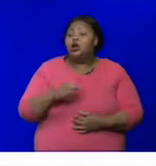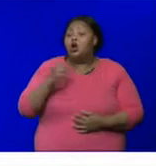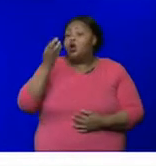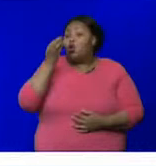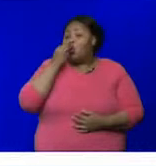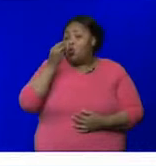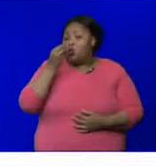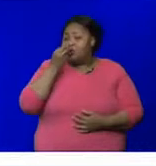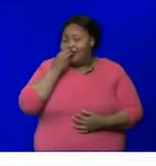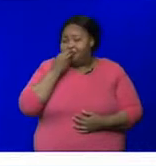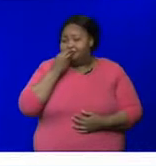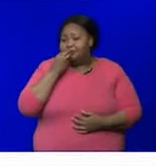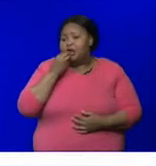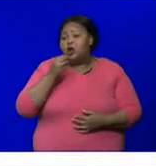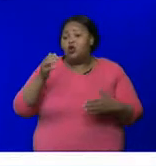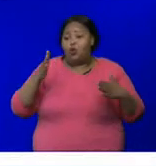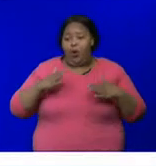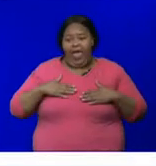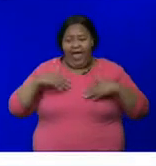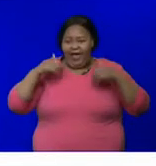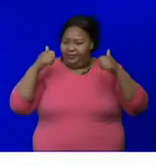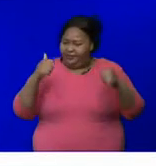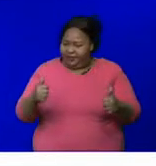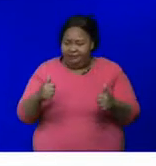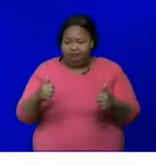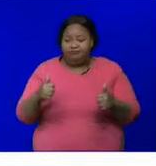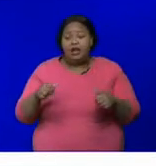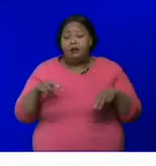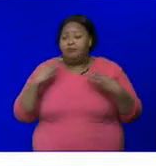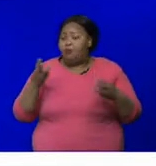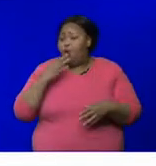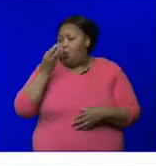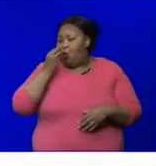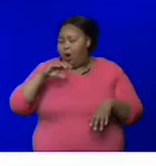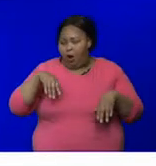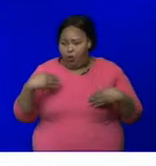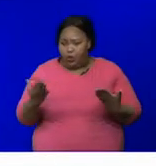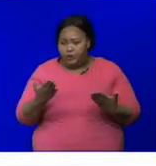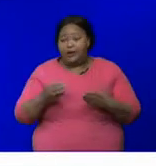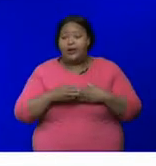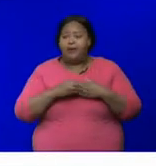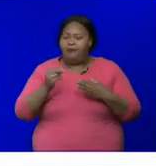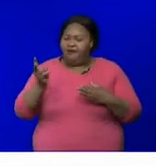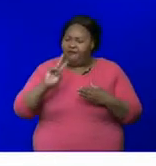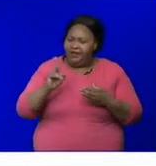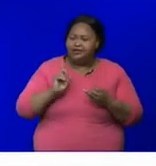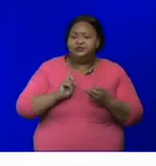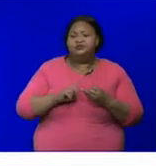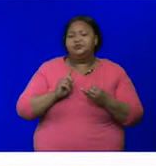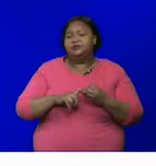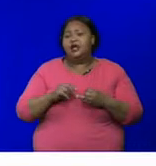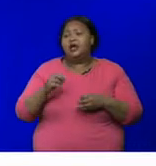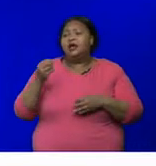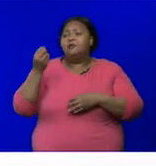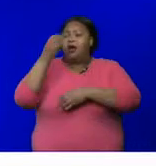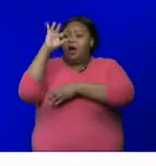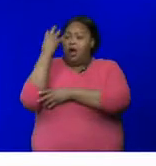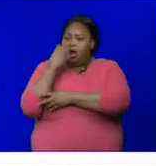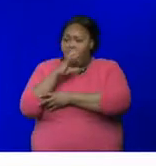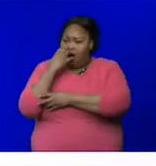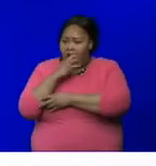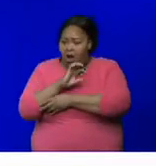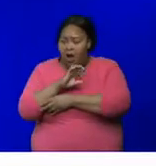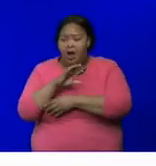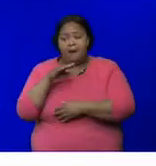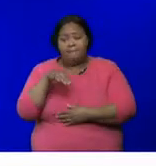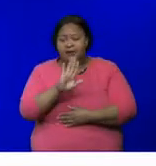sithi kukahle kutempilo, lokufaka ekhathi tithelo nema vegetables tibhithu. Umbiko wenhlangano